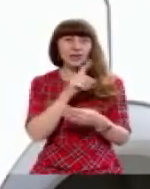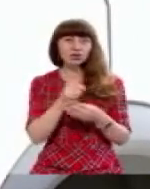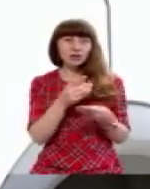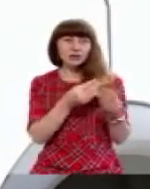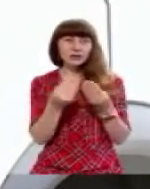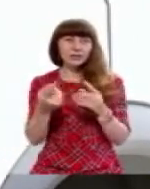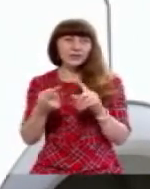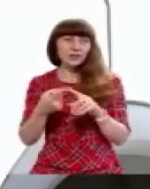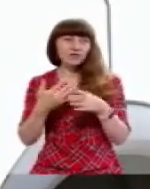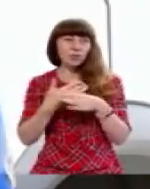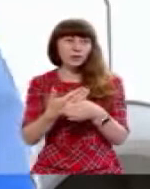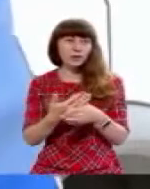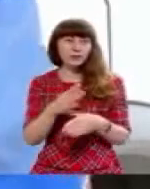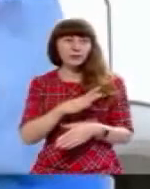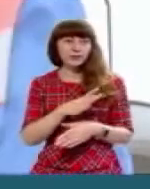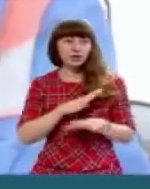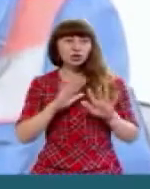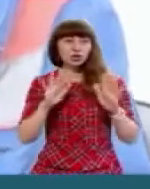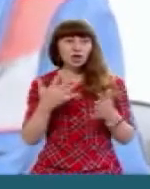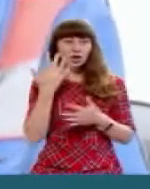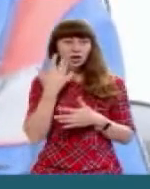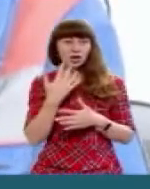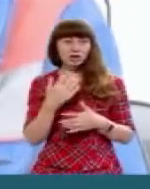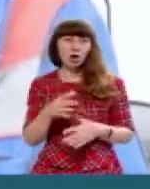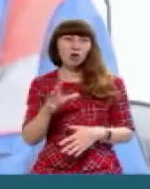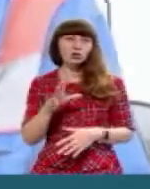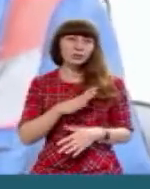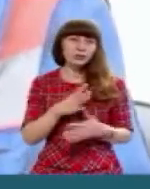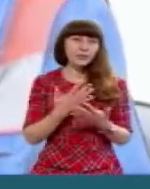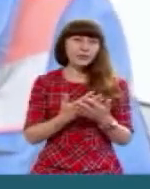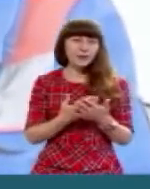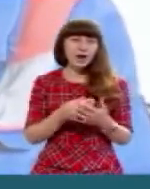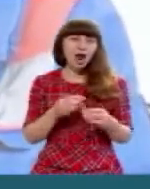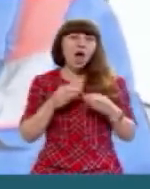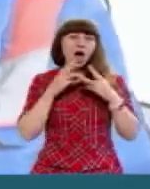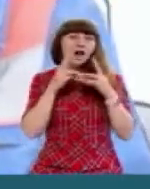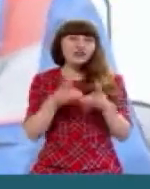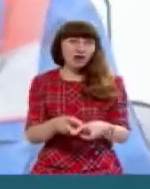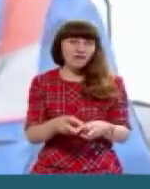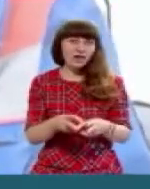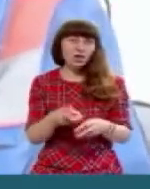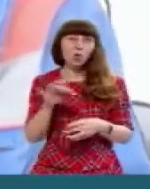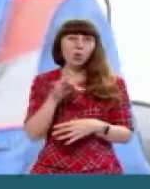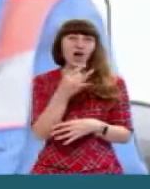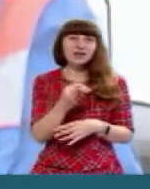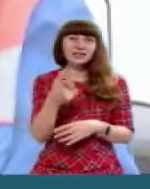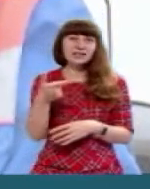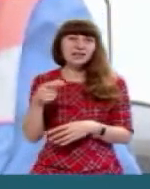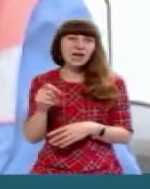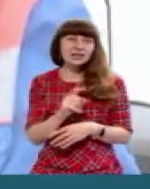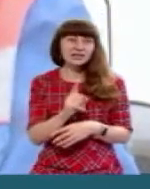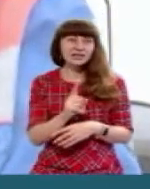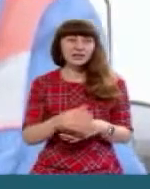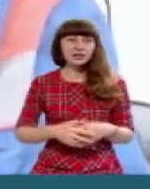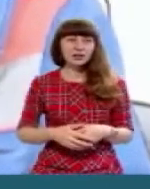но бывает так и из ситуации что вы носит уже с отравлением угарного газа бывает если там уже обрушение произошло плюс еще